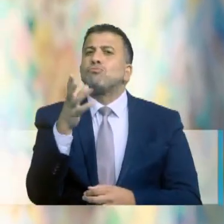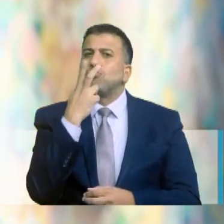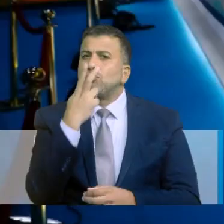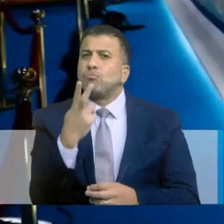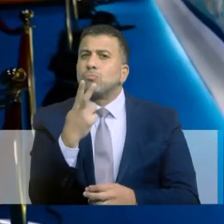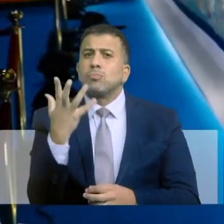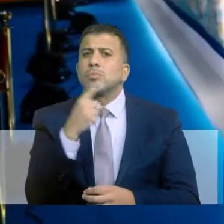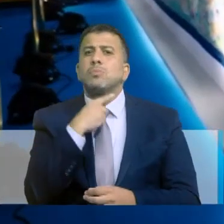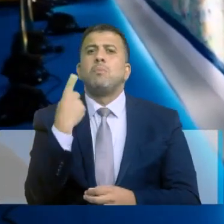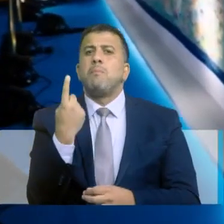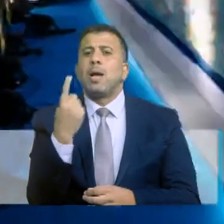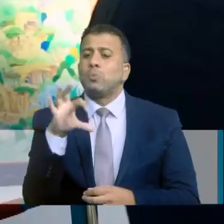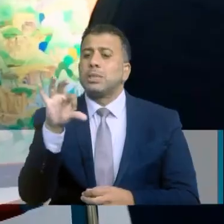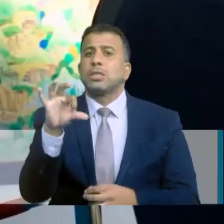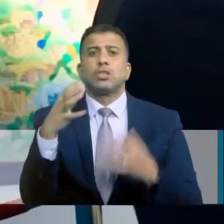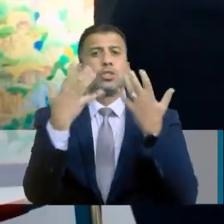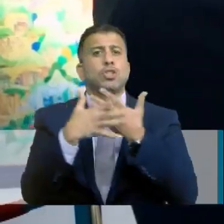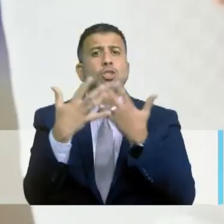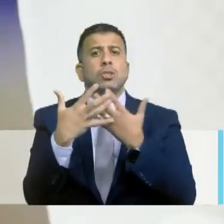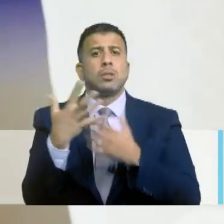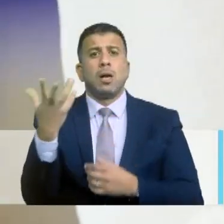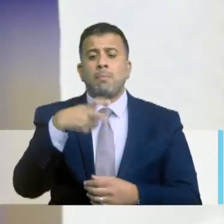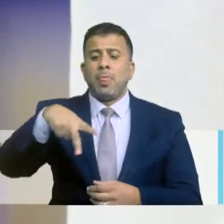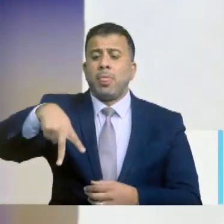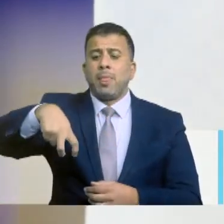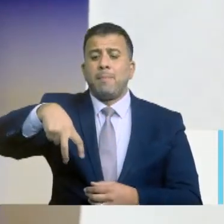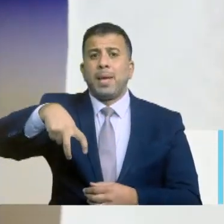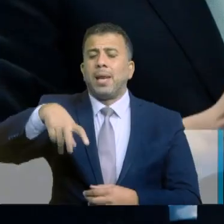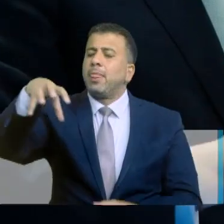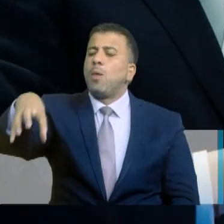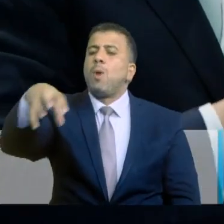تشارك فيها 190 شركه من 80 دوله